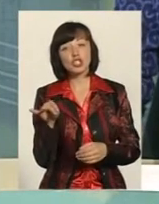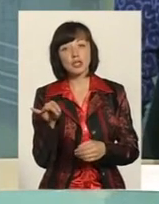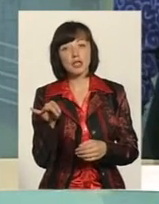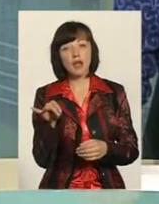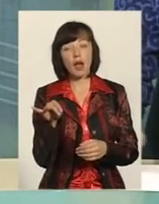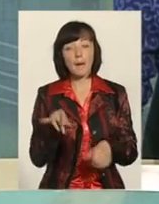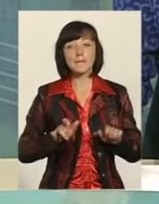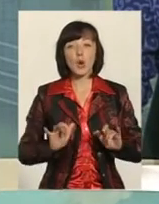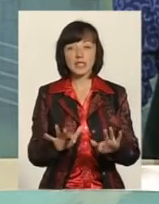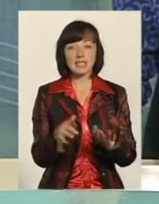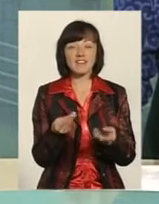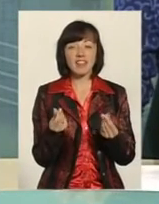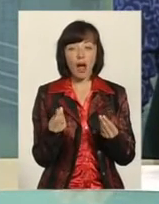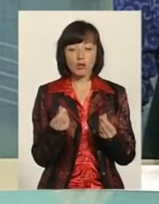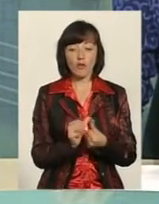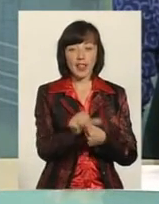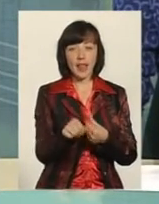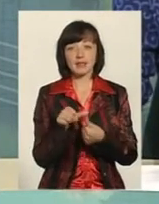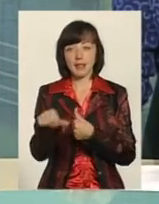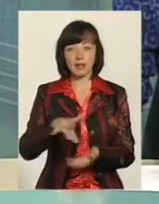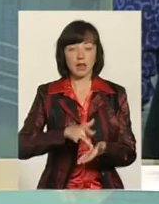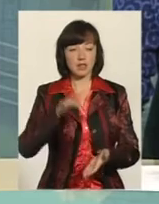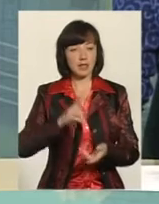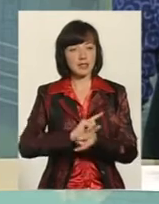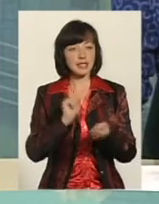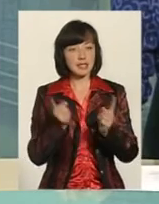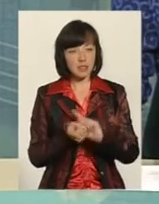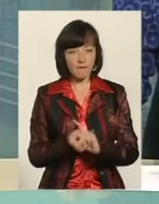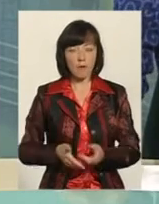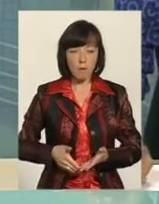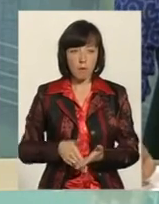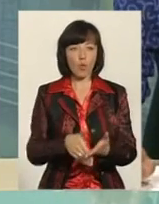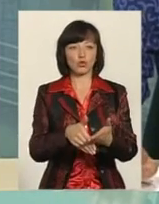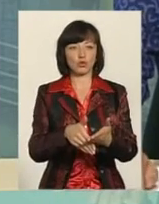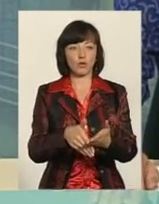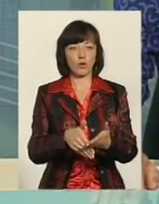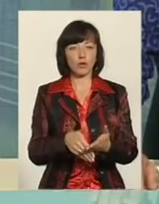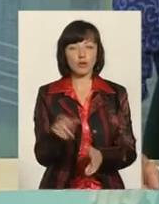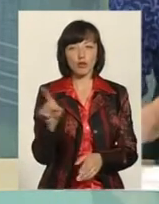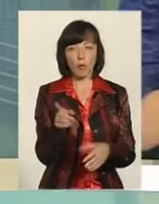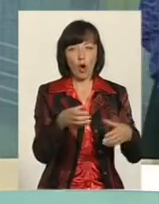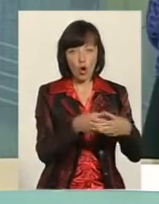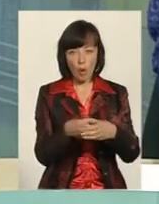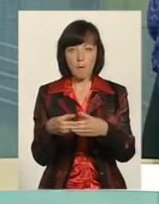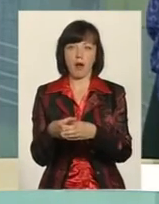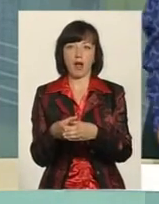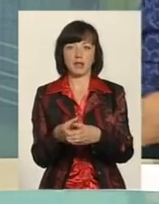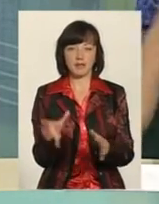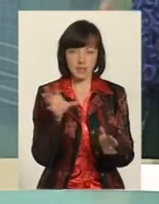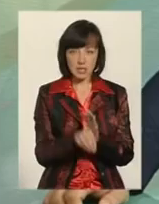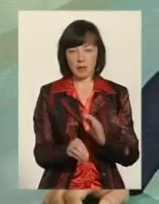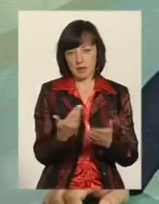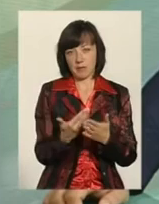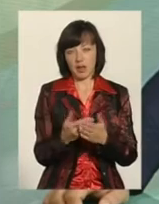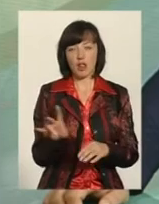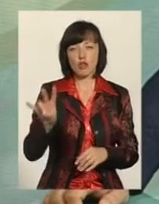той процес фінансової децентралізації став поштовхом для того, аби громади в тій самій Новій